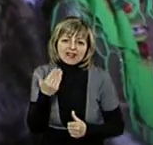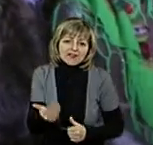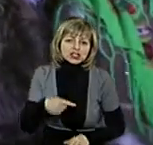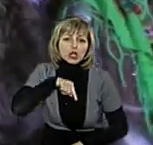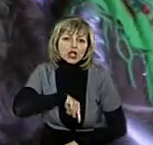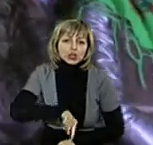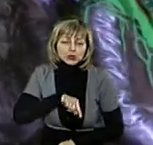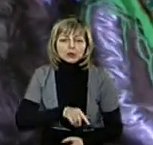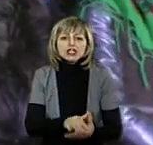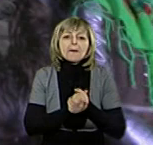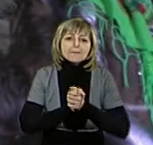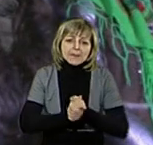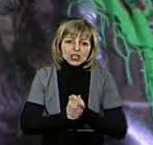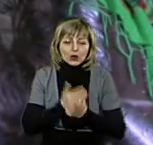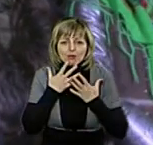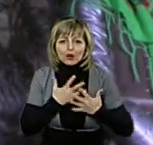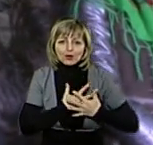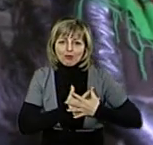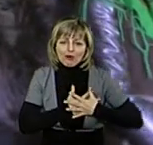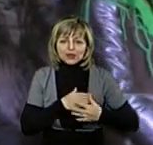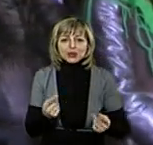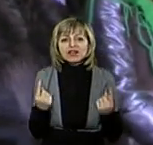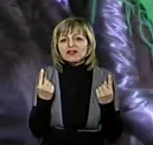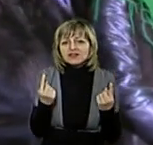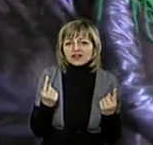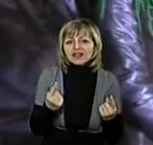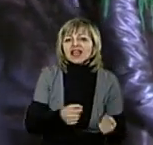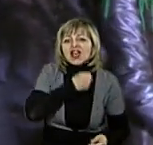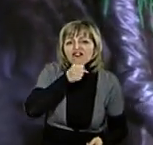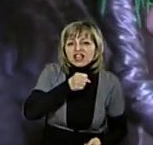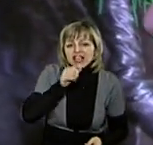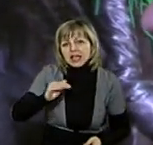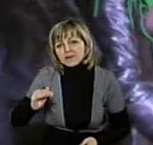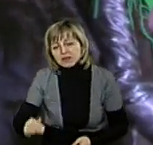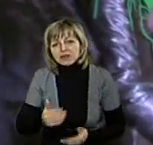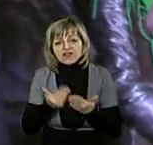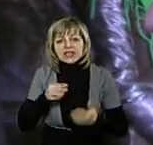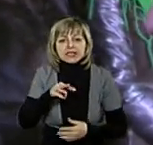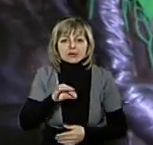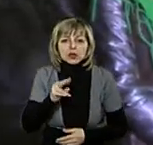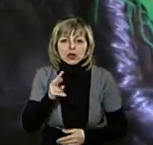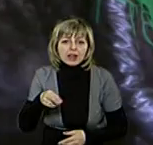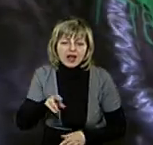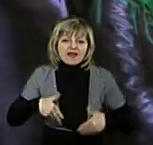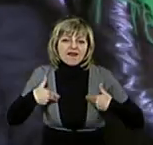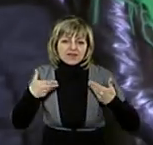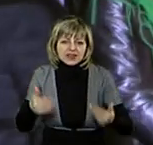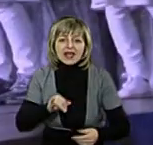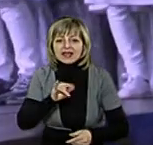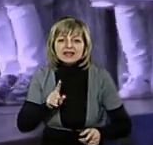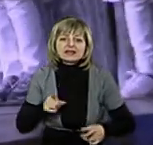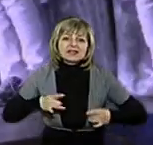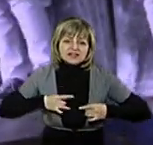душі миром, любов'ю і великим, і малим. Від Миколая вітання. Святом